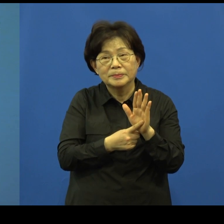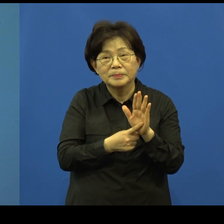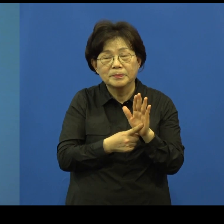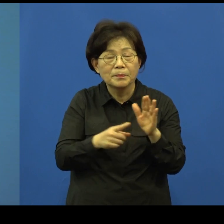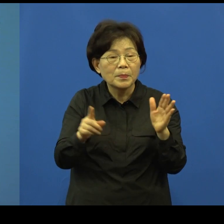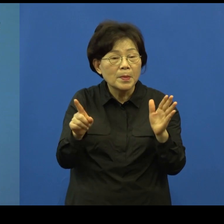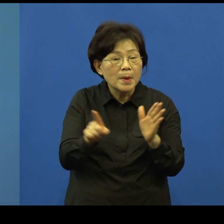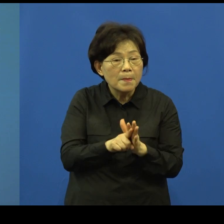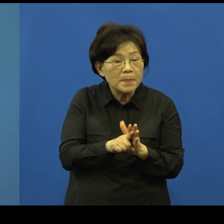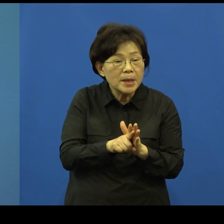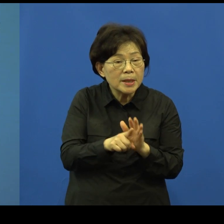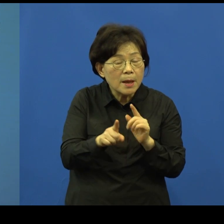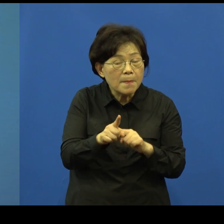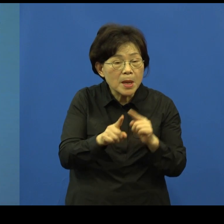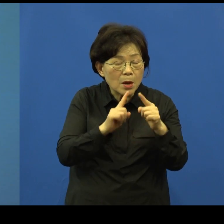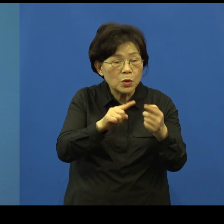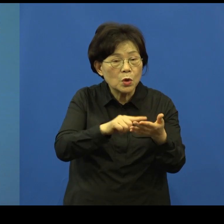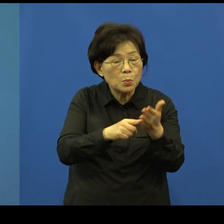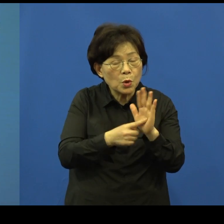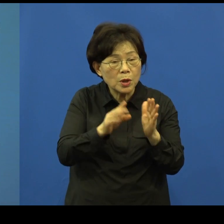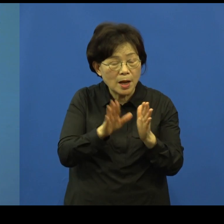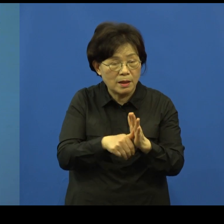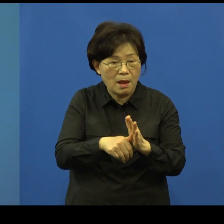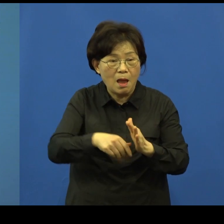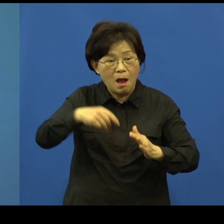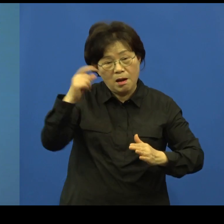자, 믿음이 언어로 표현될 때 강력해집니다.